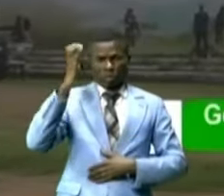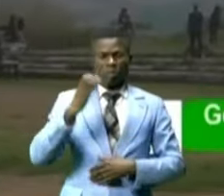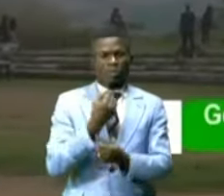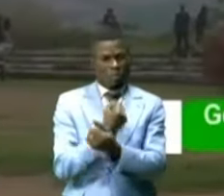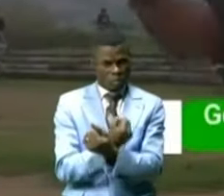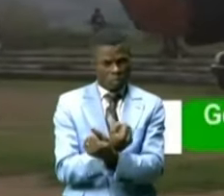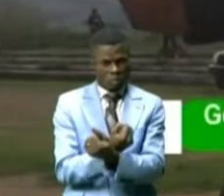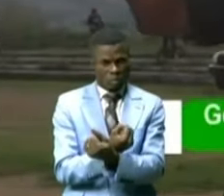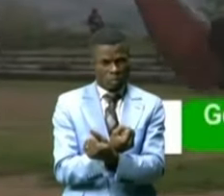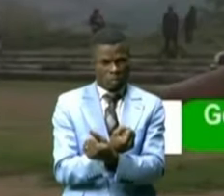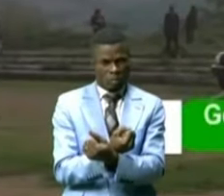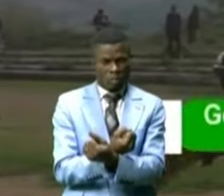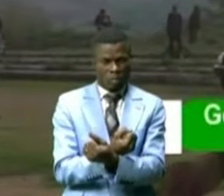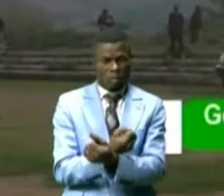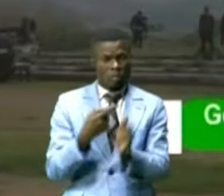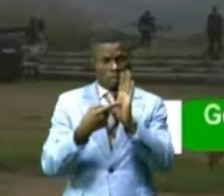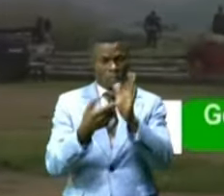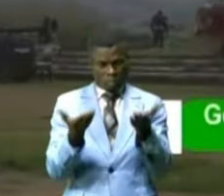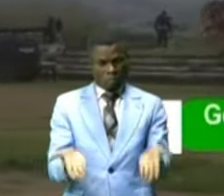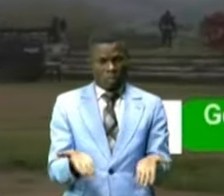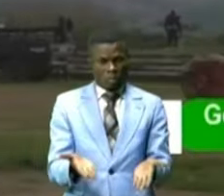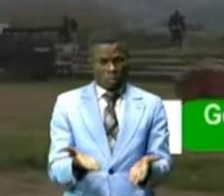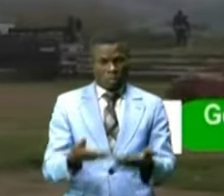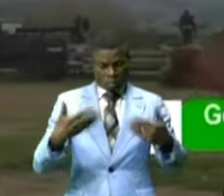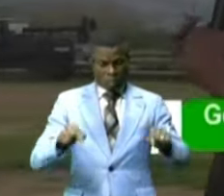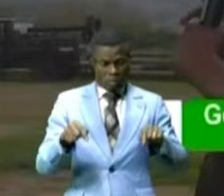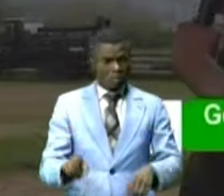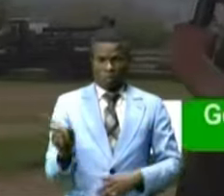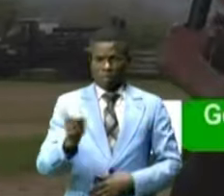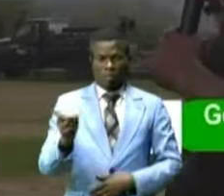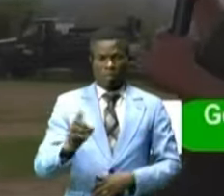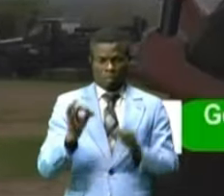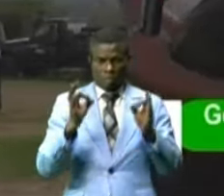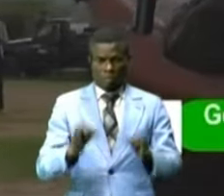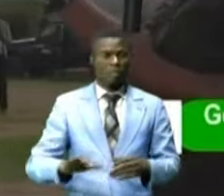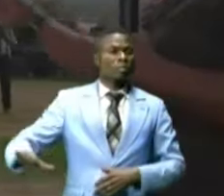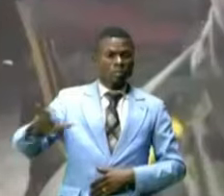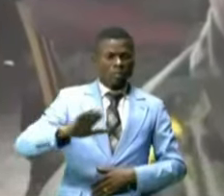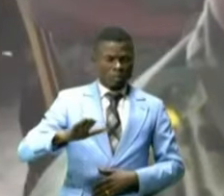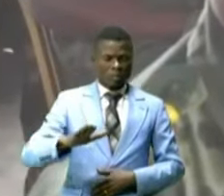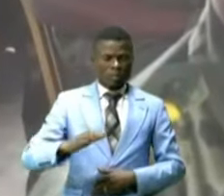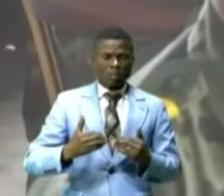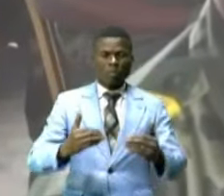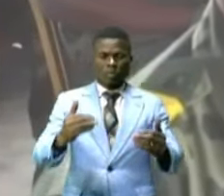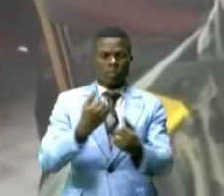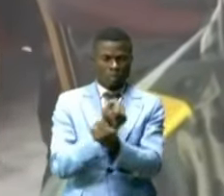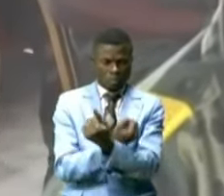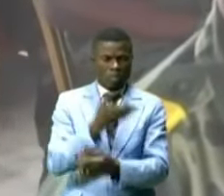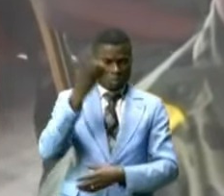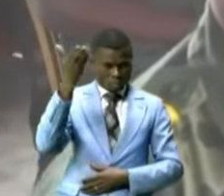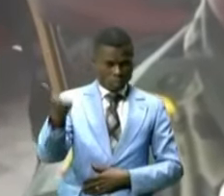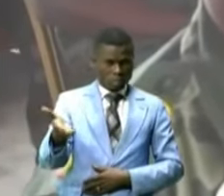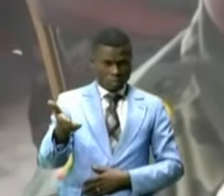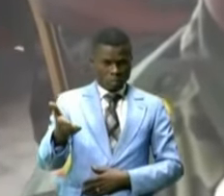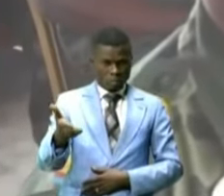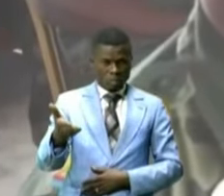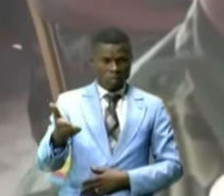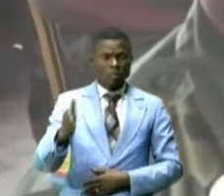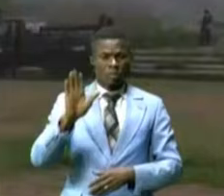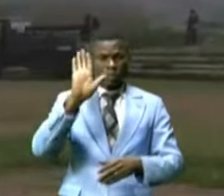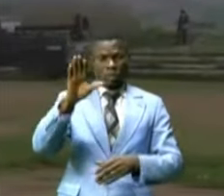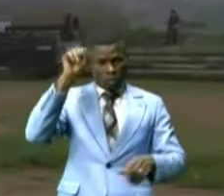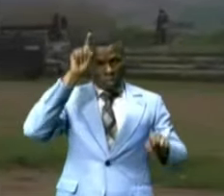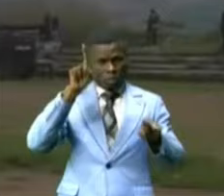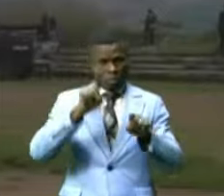Discipline, oh, vous avez la kisa awa, et ce qui a awa, même ici, quand vous avez la kisa yango, n'a pas de connaissance